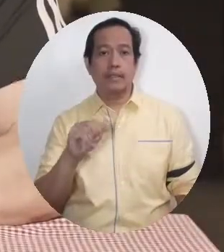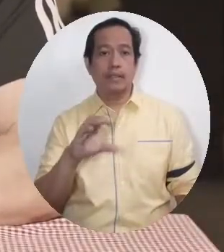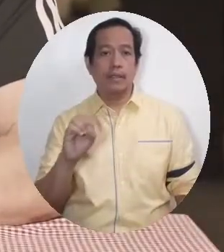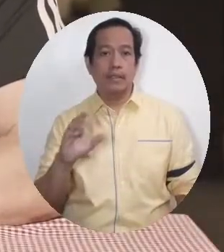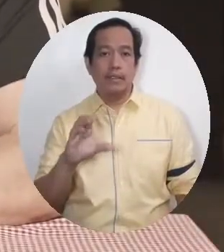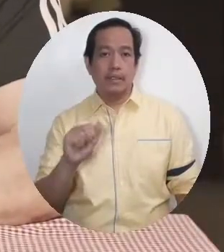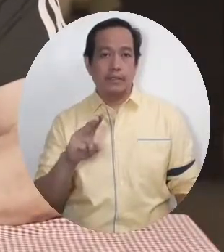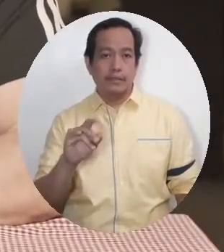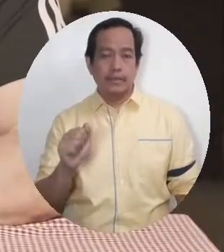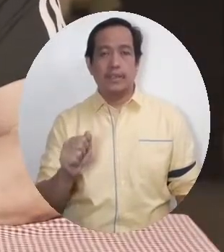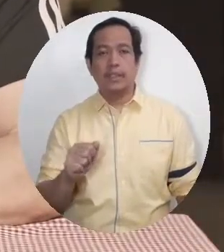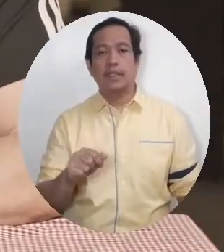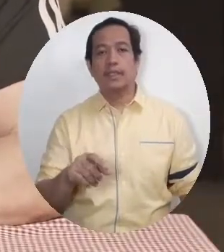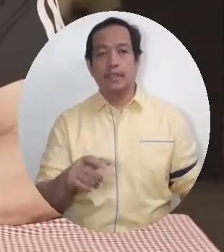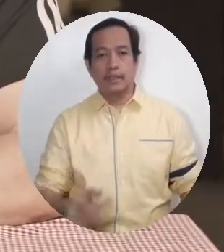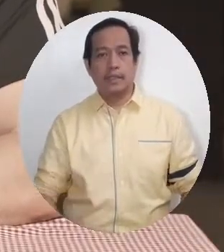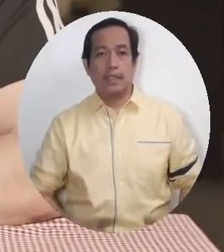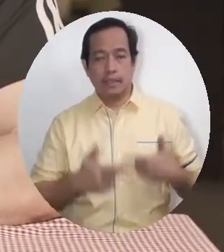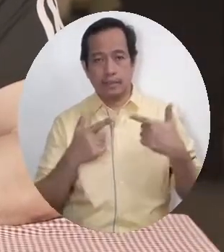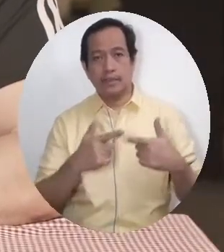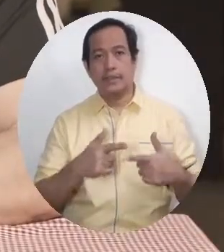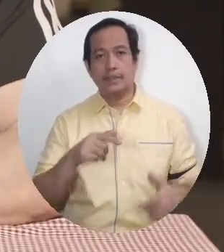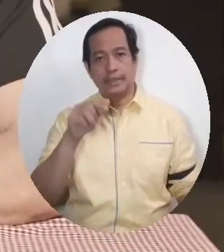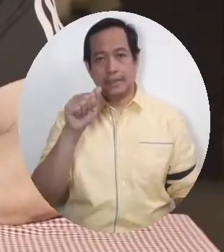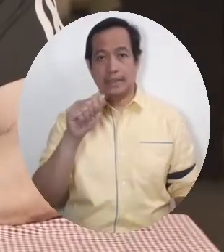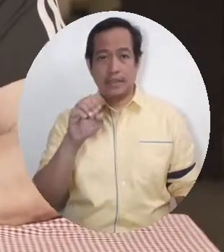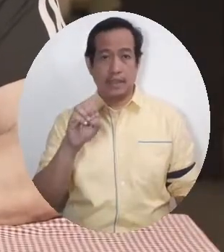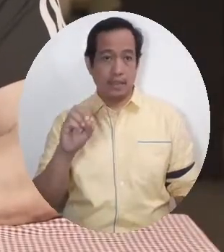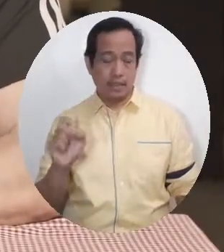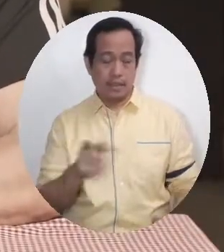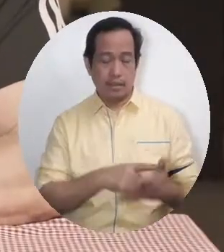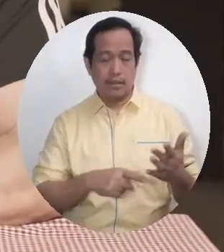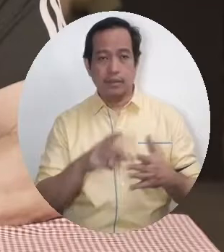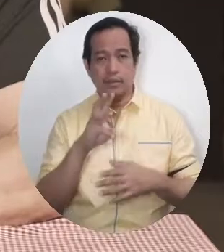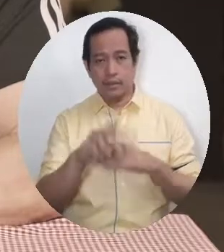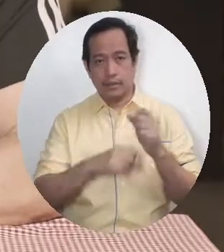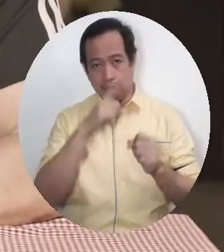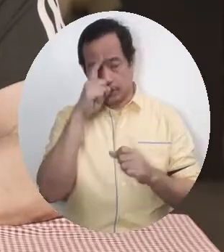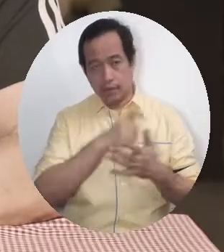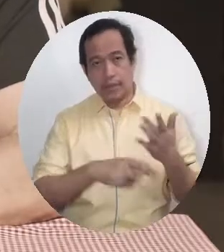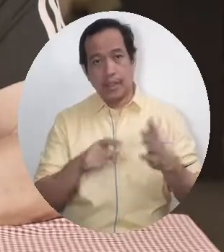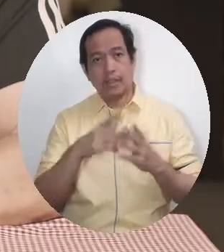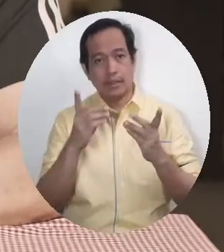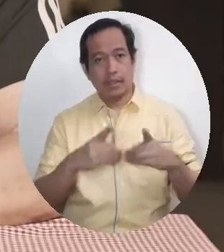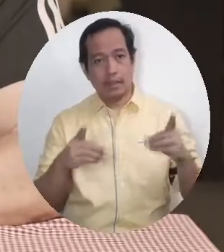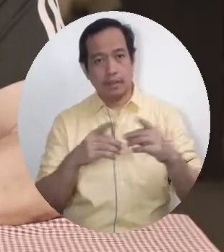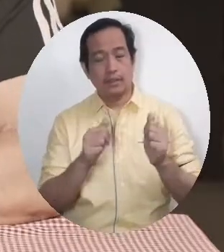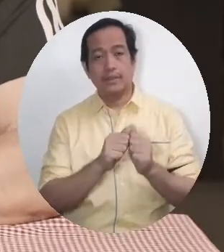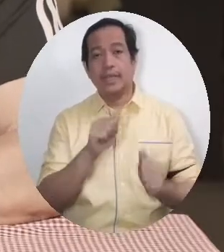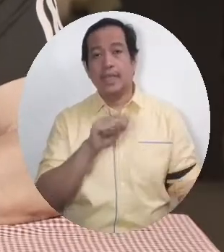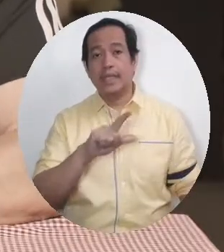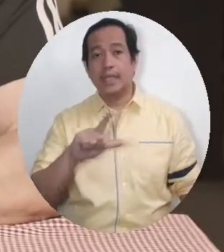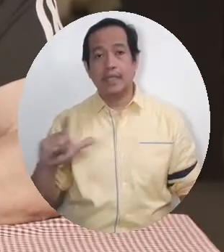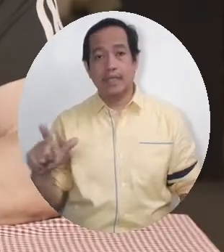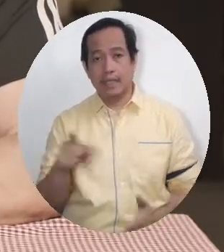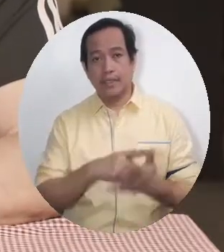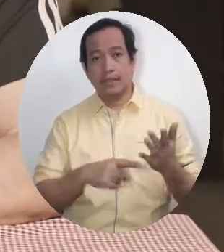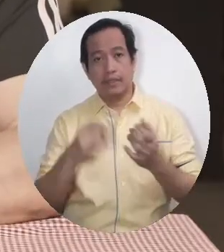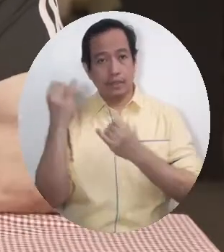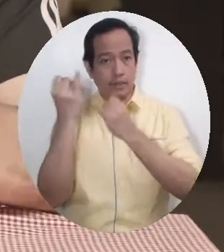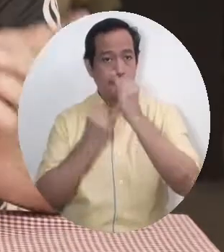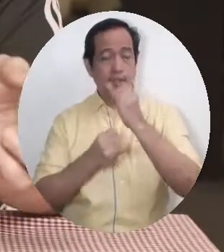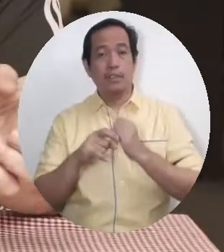Sa Bacoor, Cavite na ninirahan si Aeon. 6 taong gulang ang batang ito, na-diagnose din na mayroong